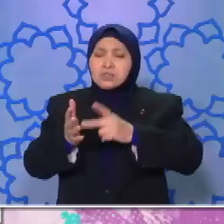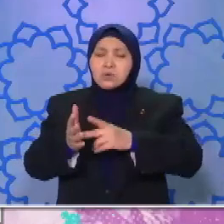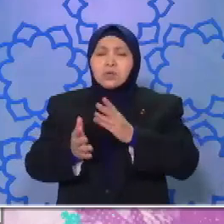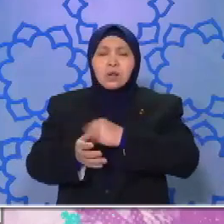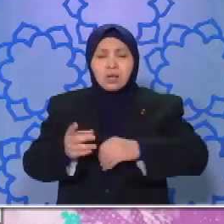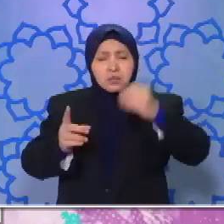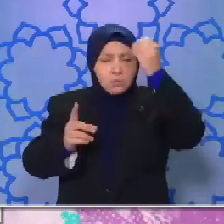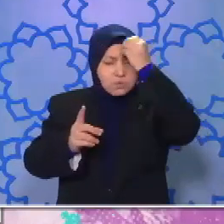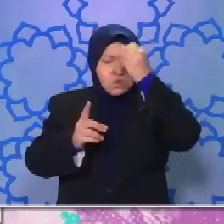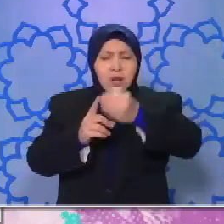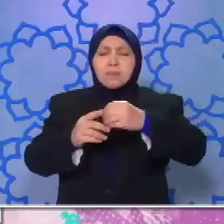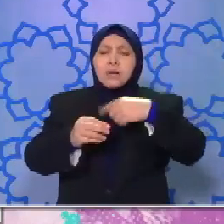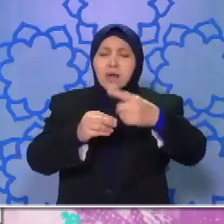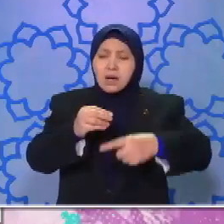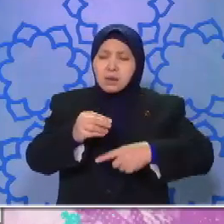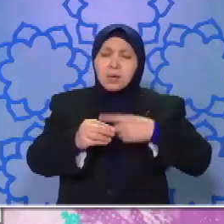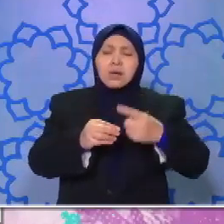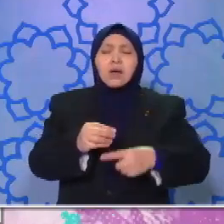كنزهما رحمة